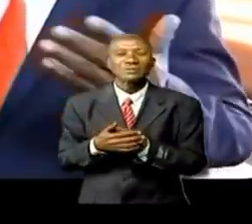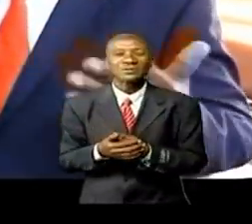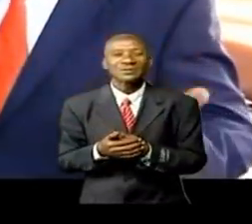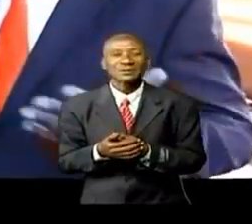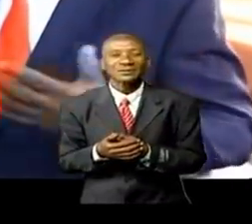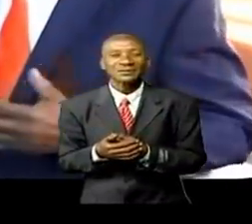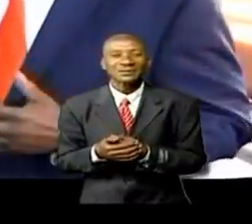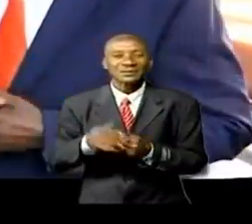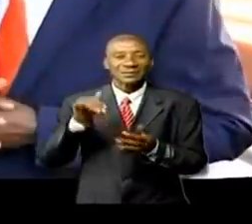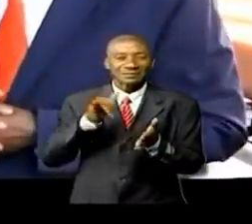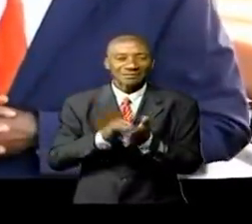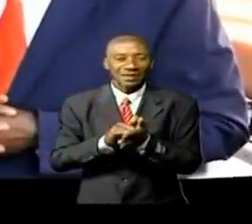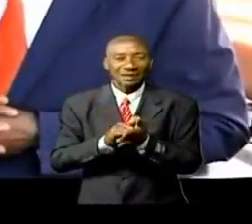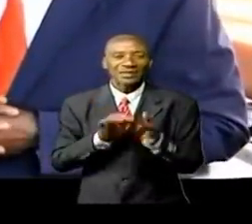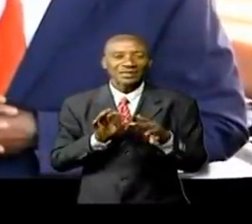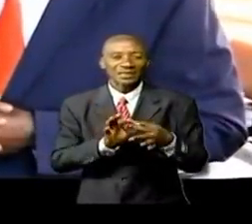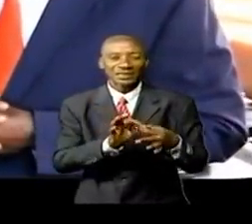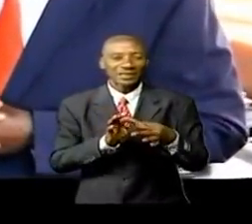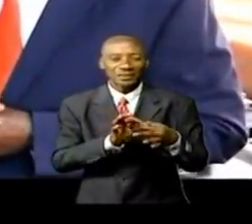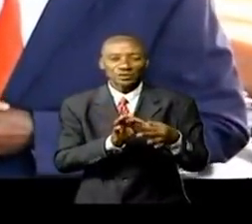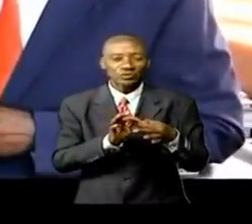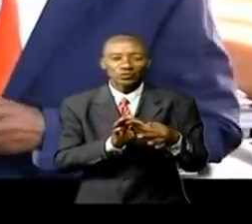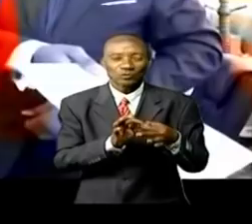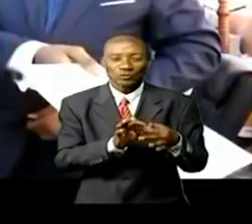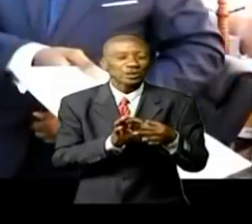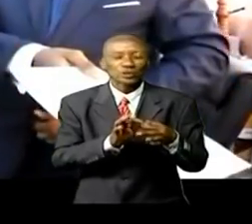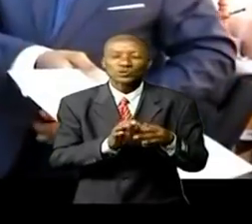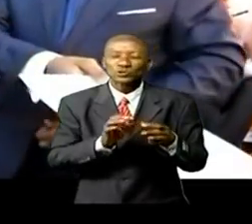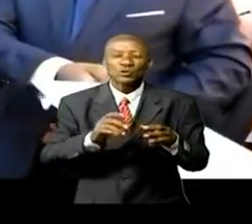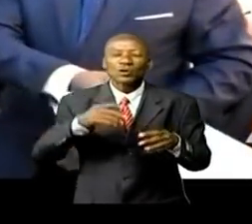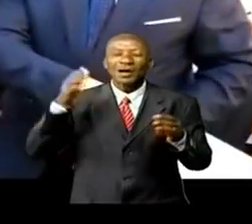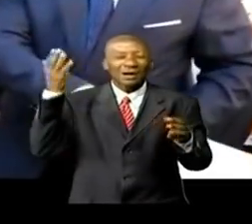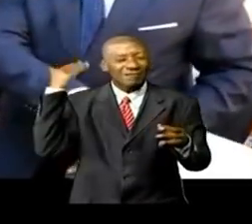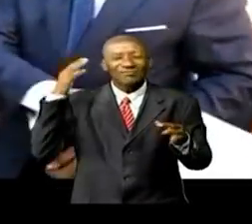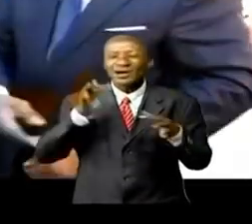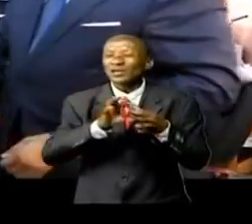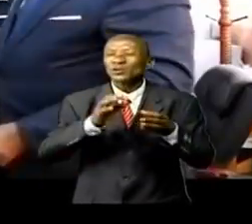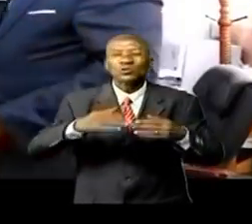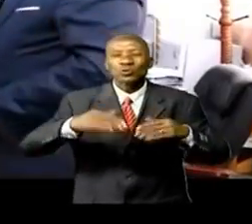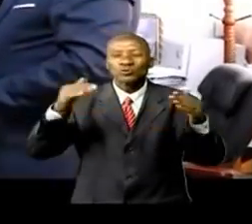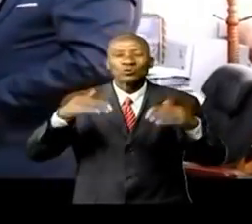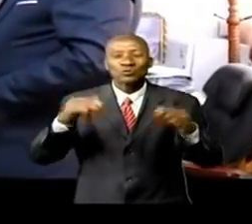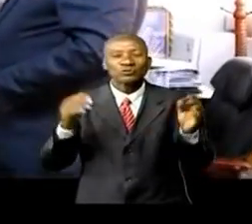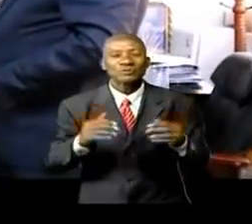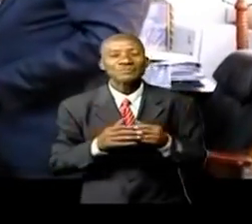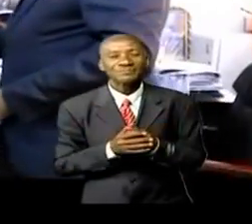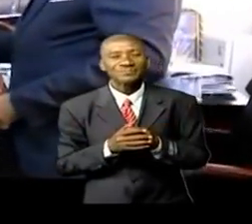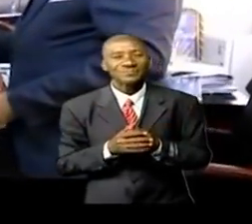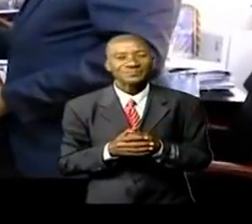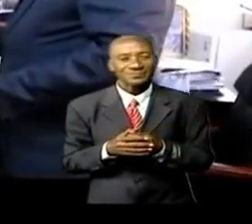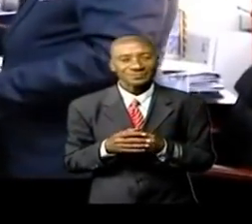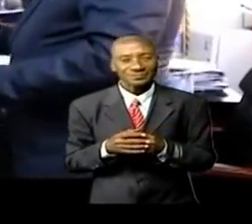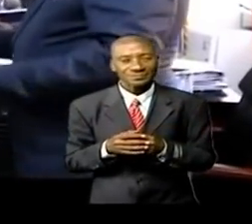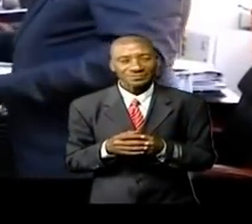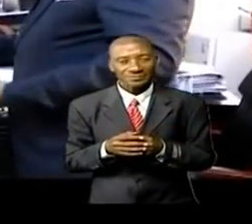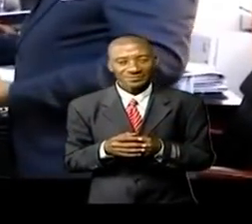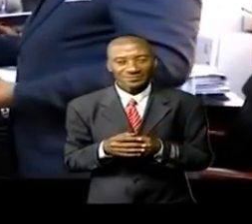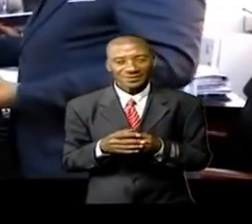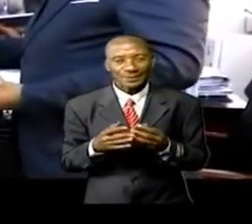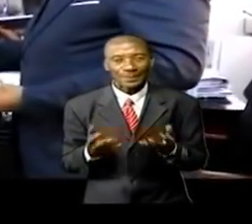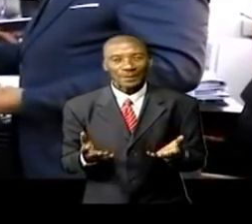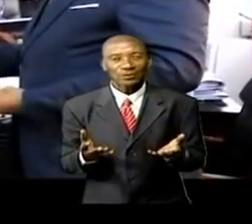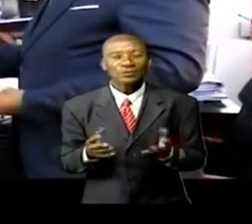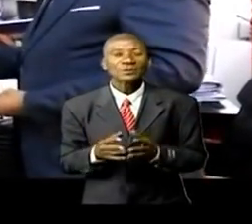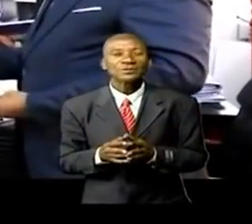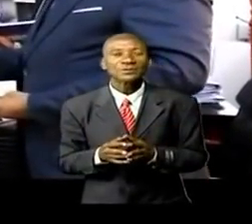sont les relations qui existent entre la RDC et le Kenya. L'ambassadeur du Kenya en République démocratique du Congo, Georges Massafou,